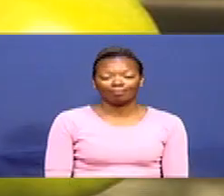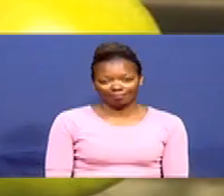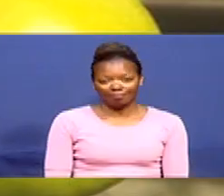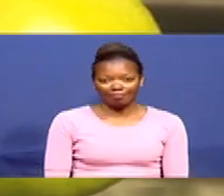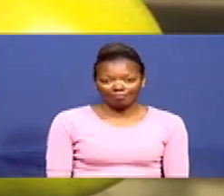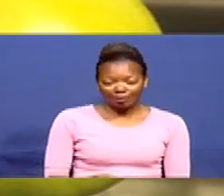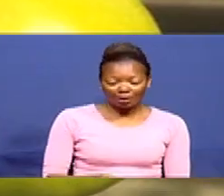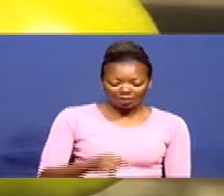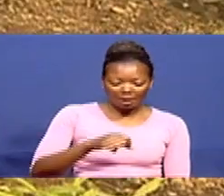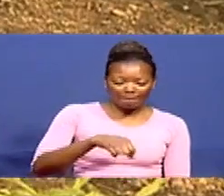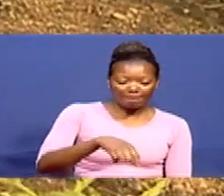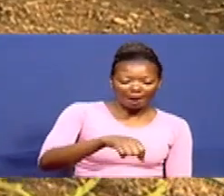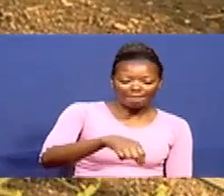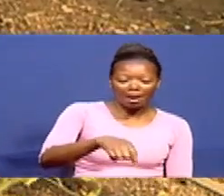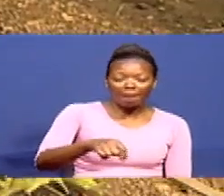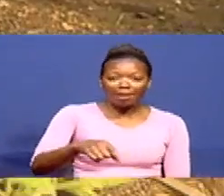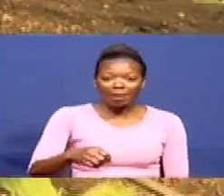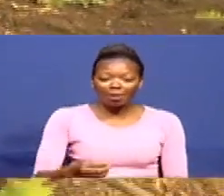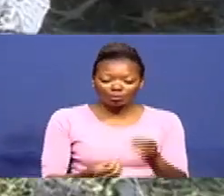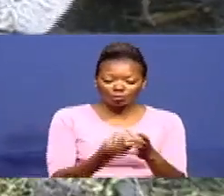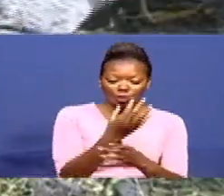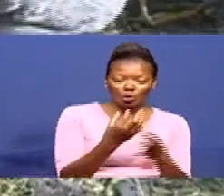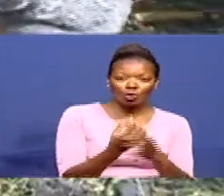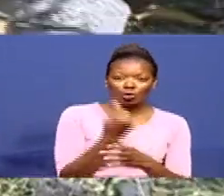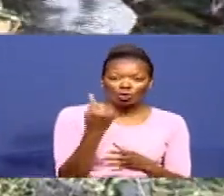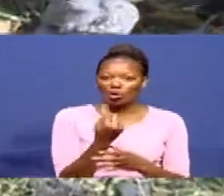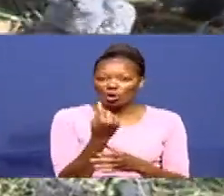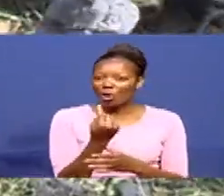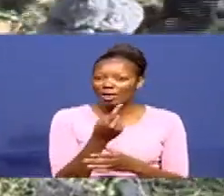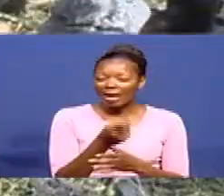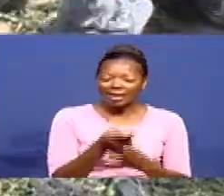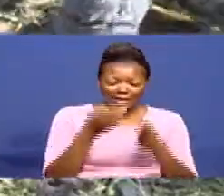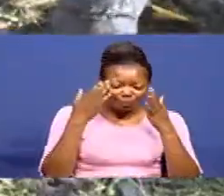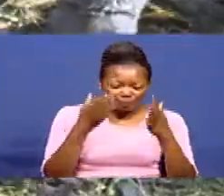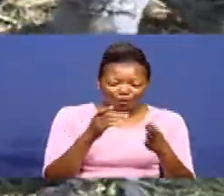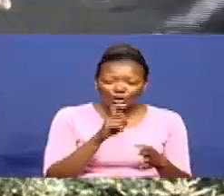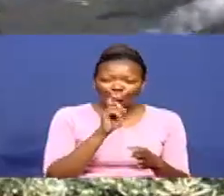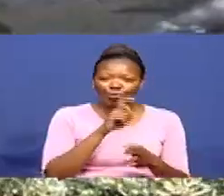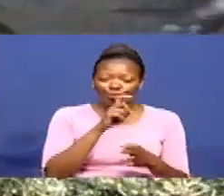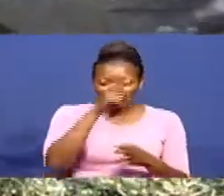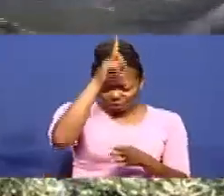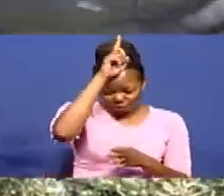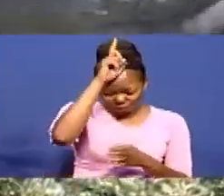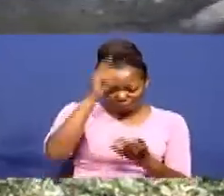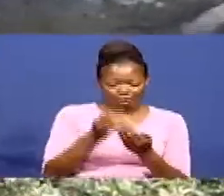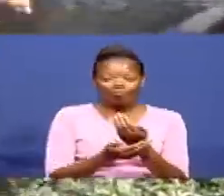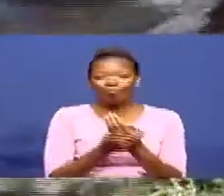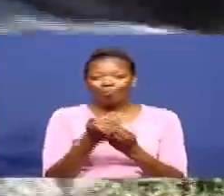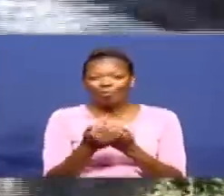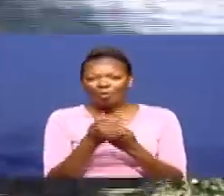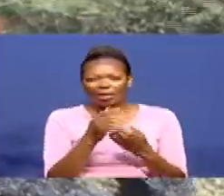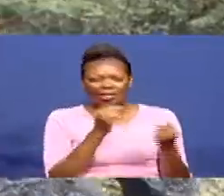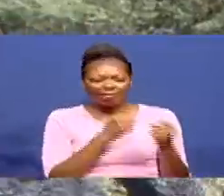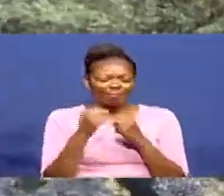Si mimea tu iliyopo mahali hapa, wana mradi mwingine wa kufuga kuku wa kienyeji na si vigumu kuwafuga haa kuku. Pia